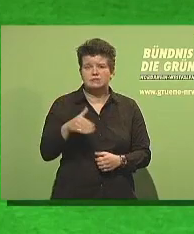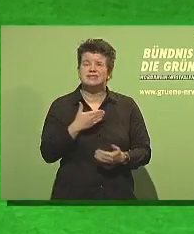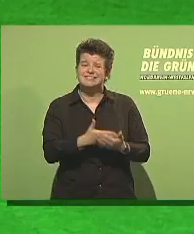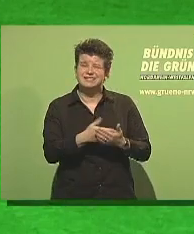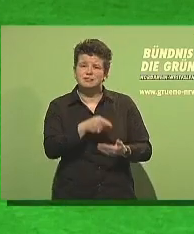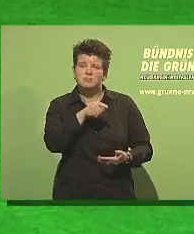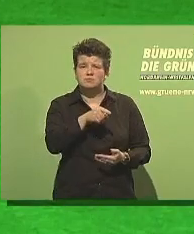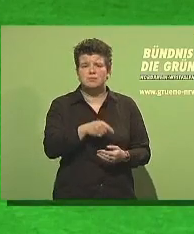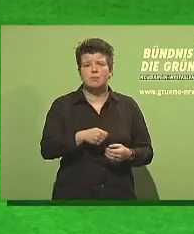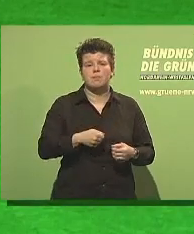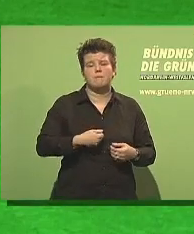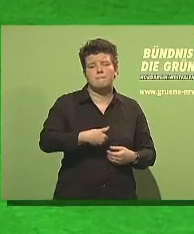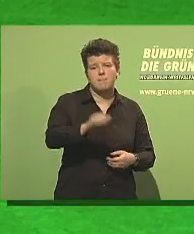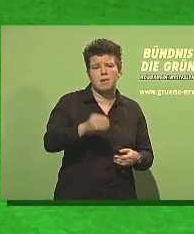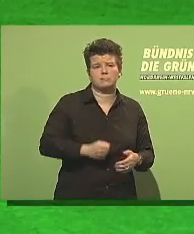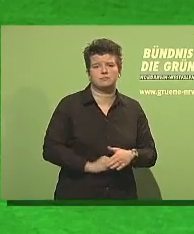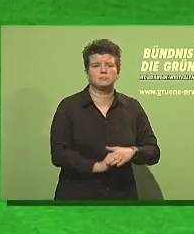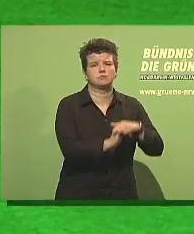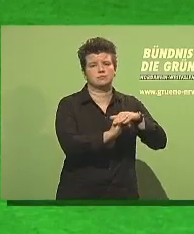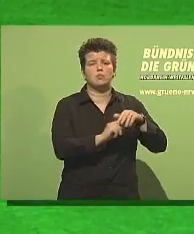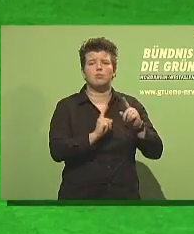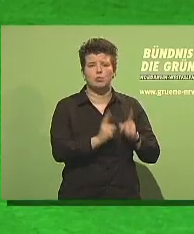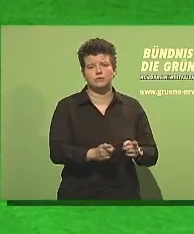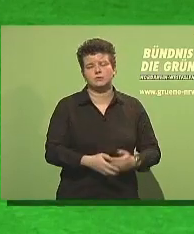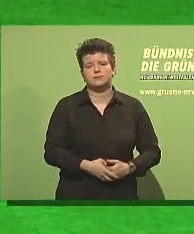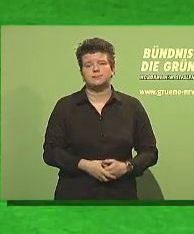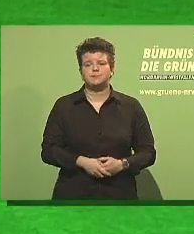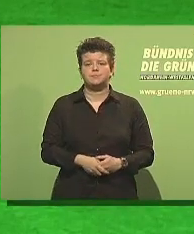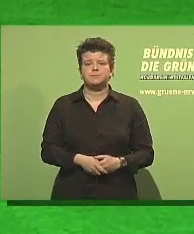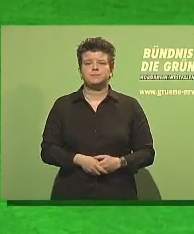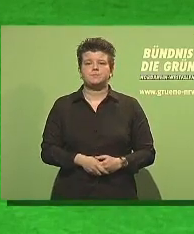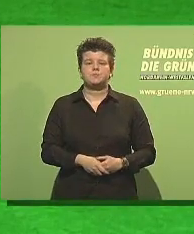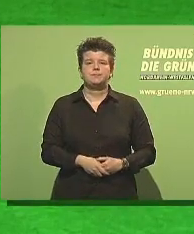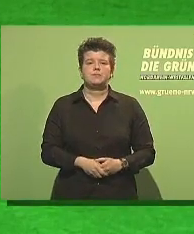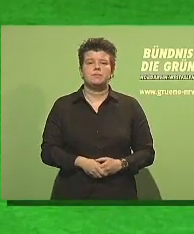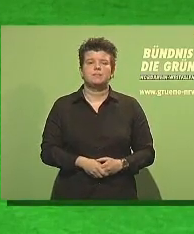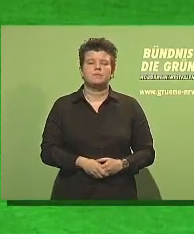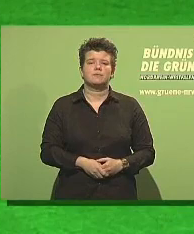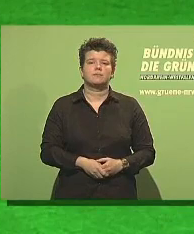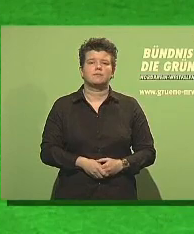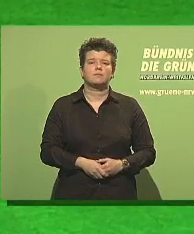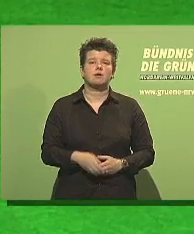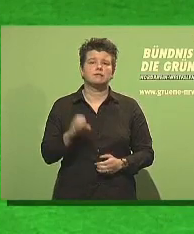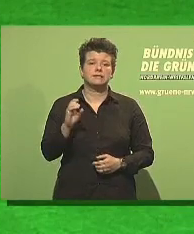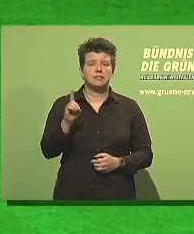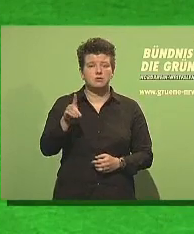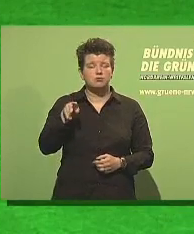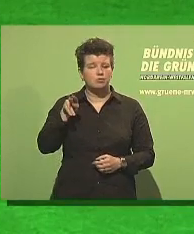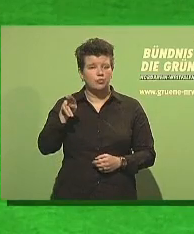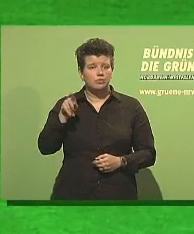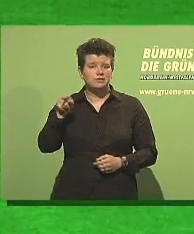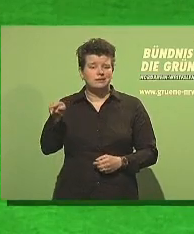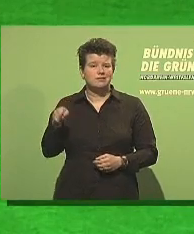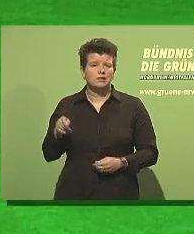und Freiheitsrechte bereitwillig an die Union für ihre Wahlgeschenke an Hoteliers, liebe Freundinnen und Freunde.